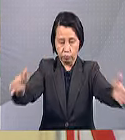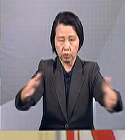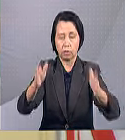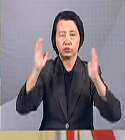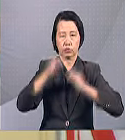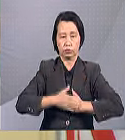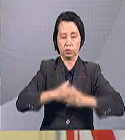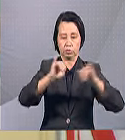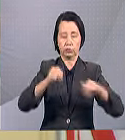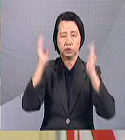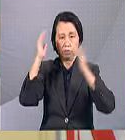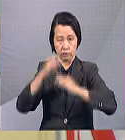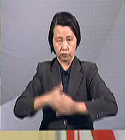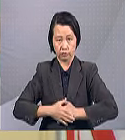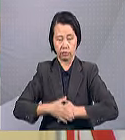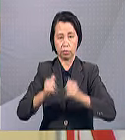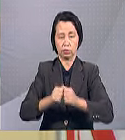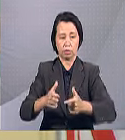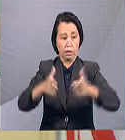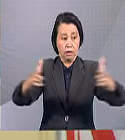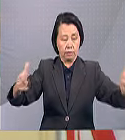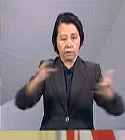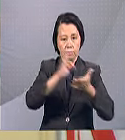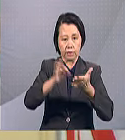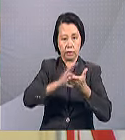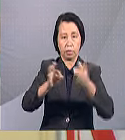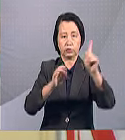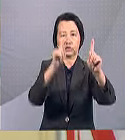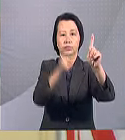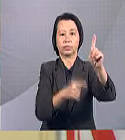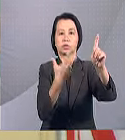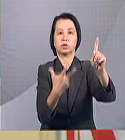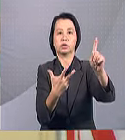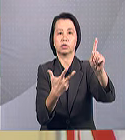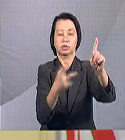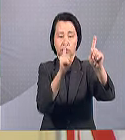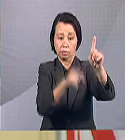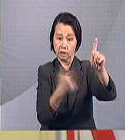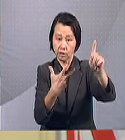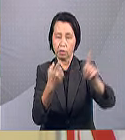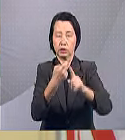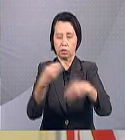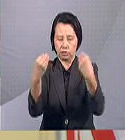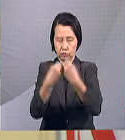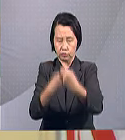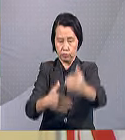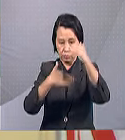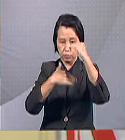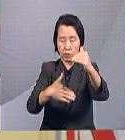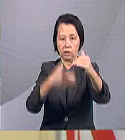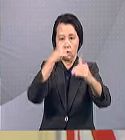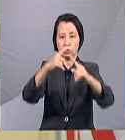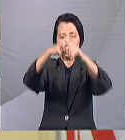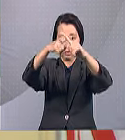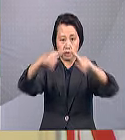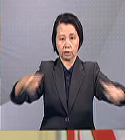dan solat berjemaah dengan perluasan bilangan 1/3 daripada jumlah hak kapasiti bagi